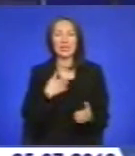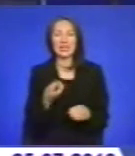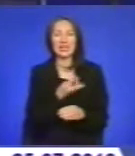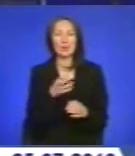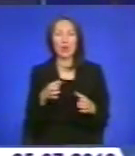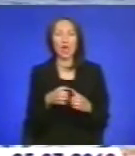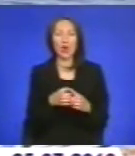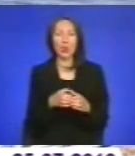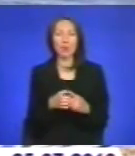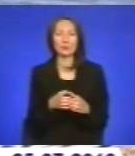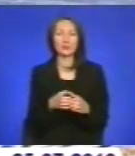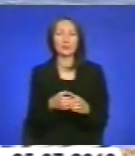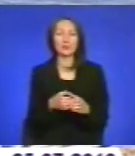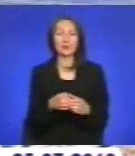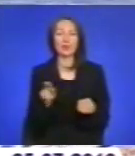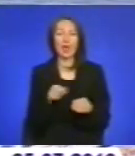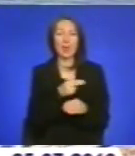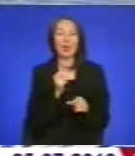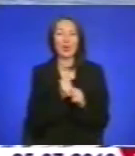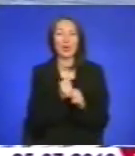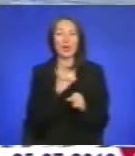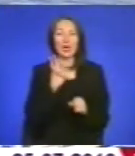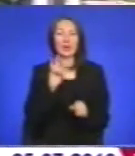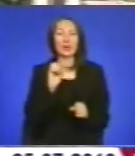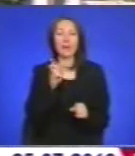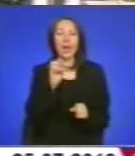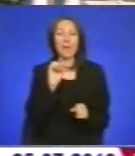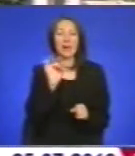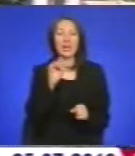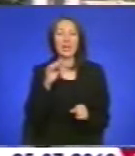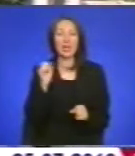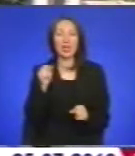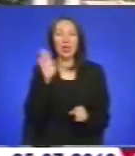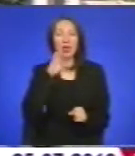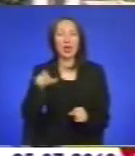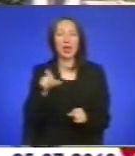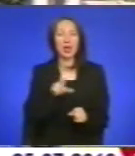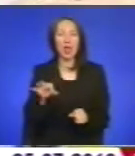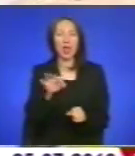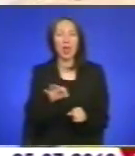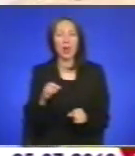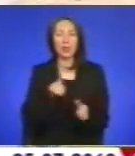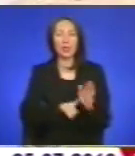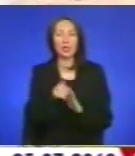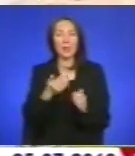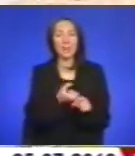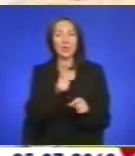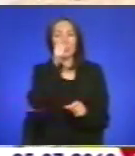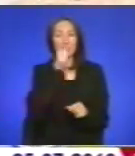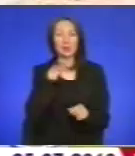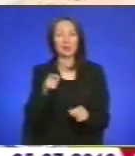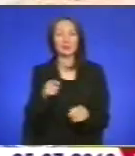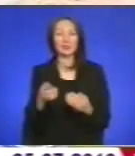група. Ремонтні роботи на набережній Ставу розпочали більше місяця тому. Демонтована огорожа, влаштовані